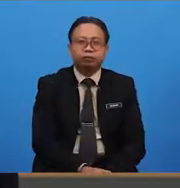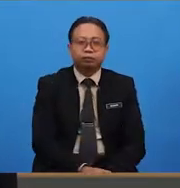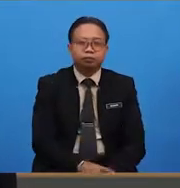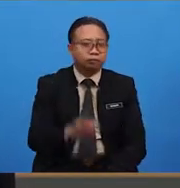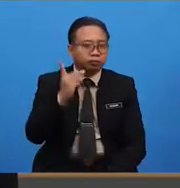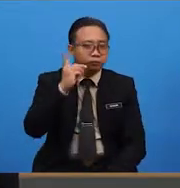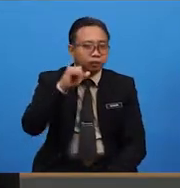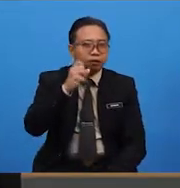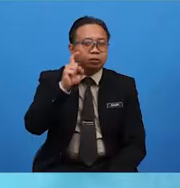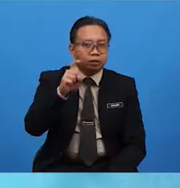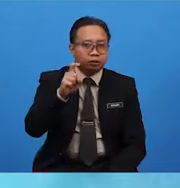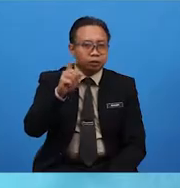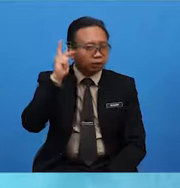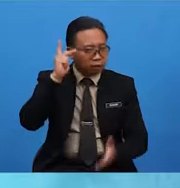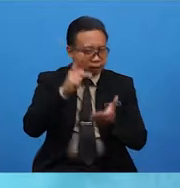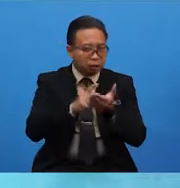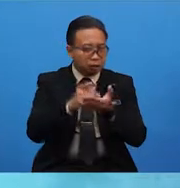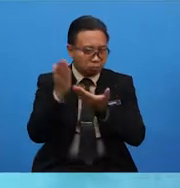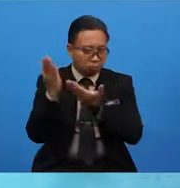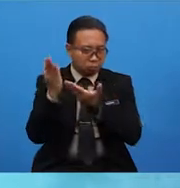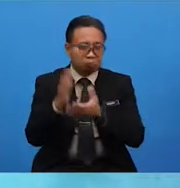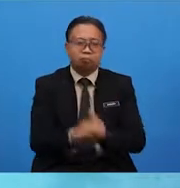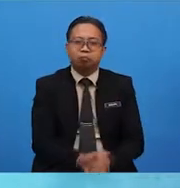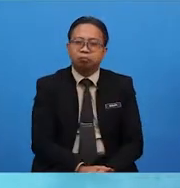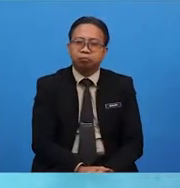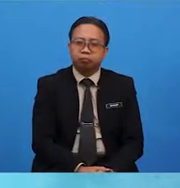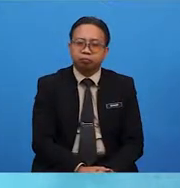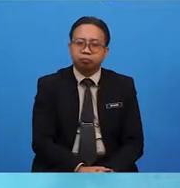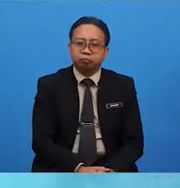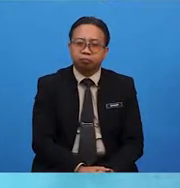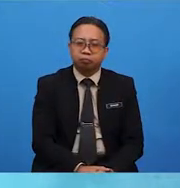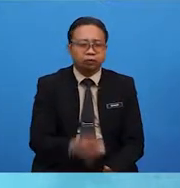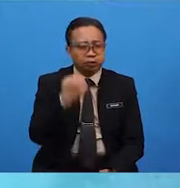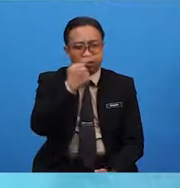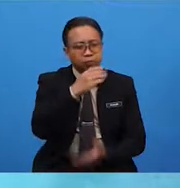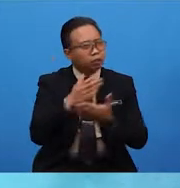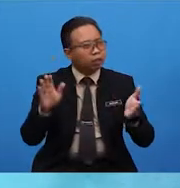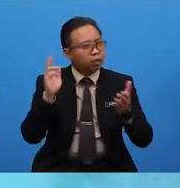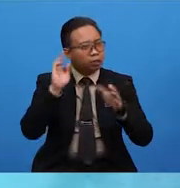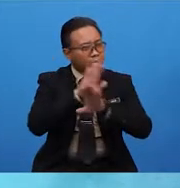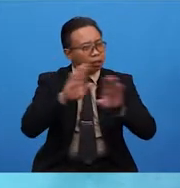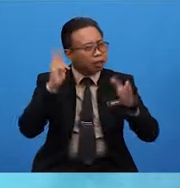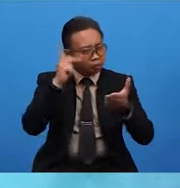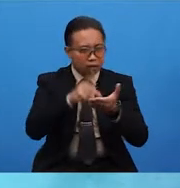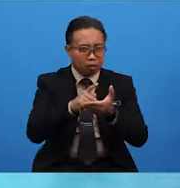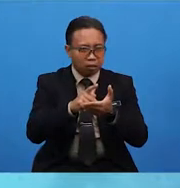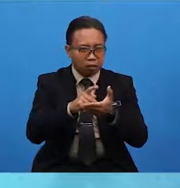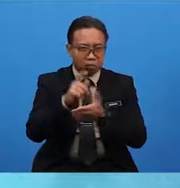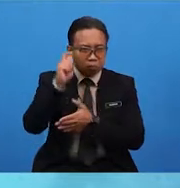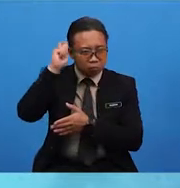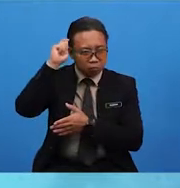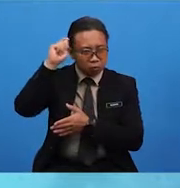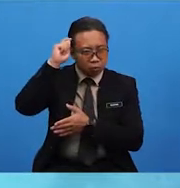DJ mesti mengenali Yunus bukan yang tak kenal tokoh yang paling